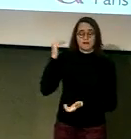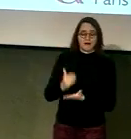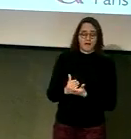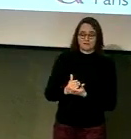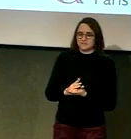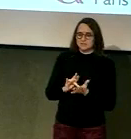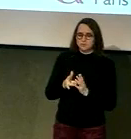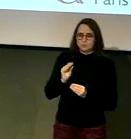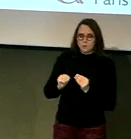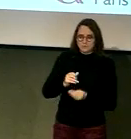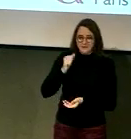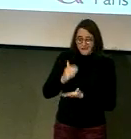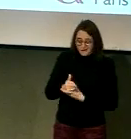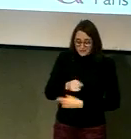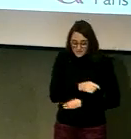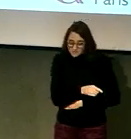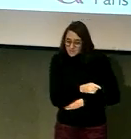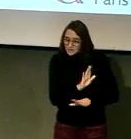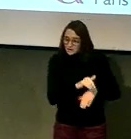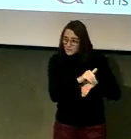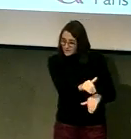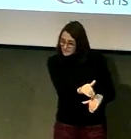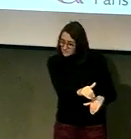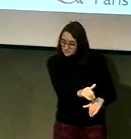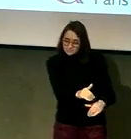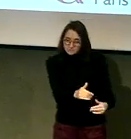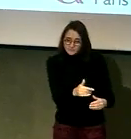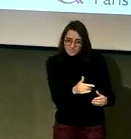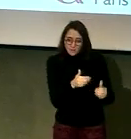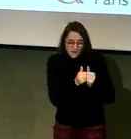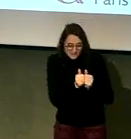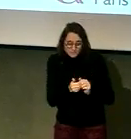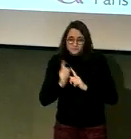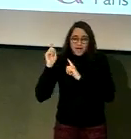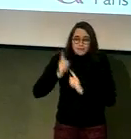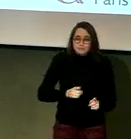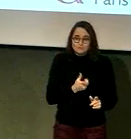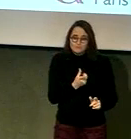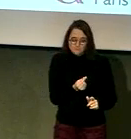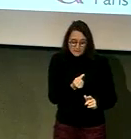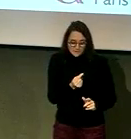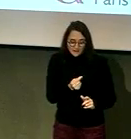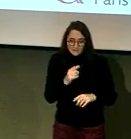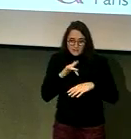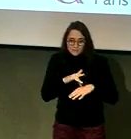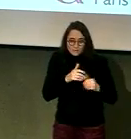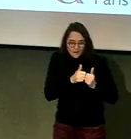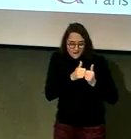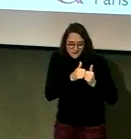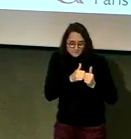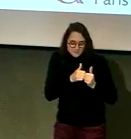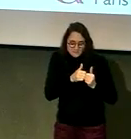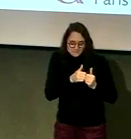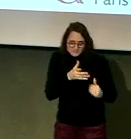les produits, si le conjoint est dans les produits, consomme avec elle et a toujours été le partenaire de consommation,